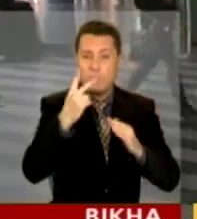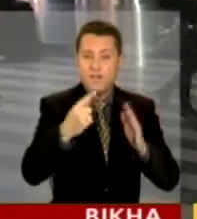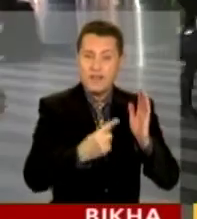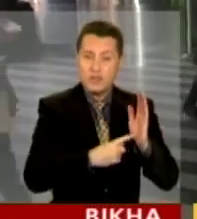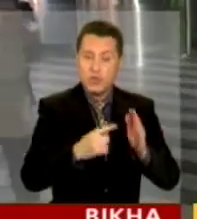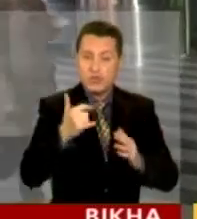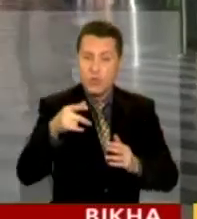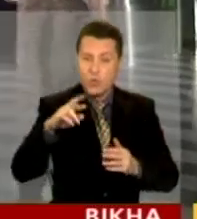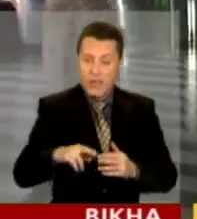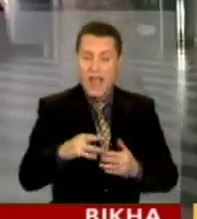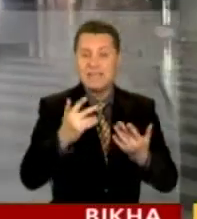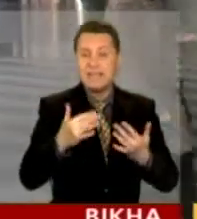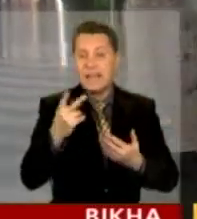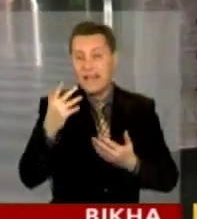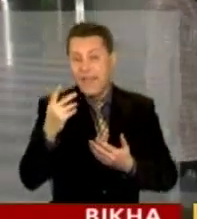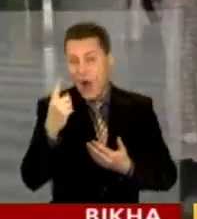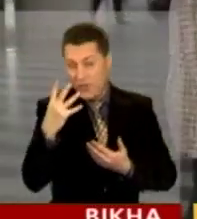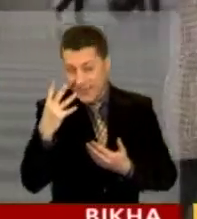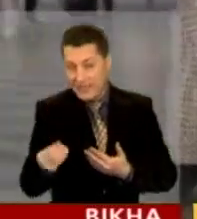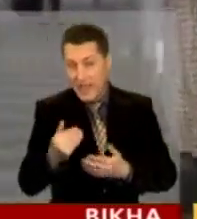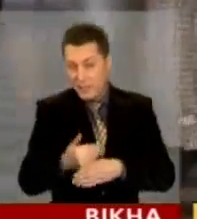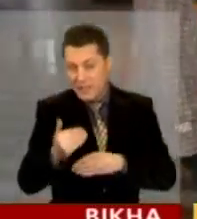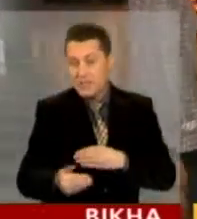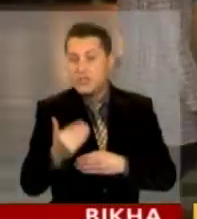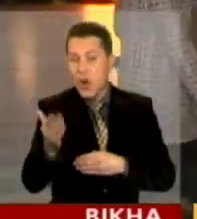і скільки на день пізніше. І ось що їй відповіли.